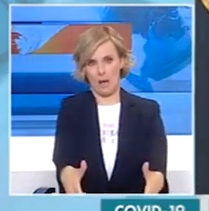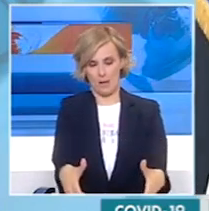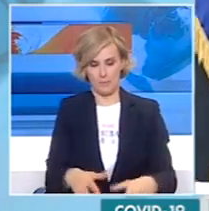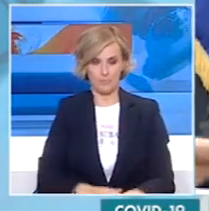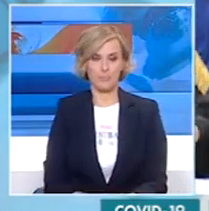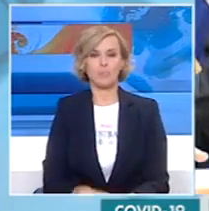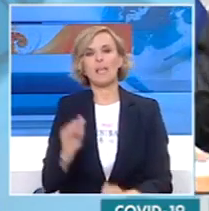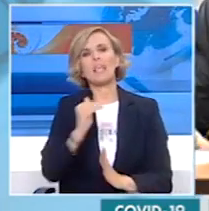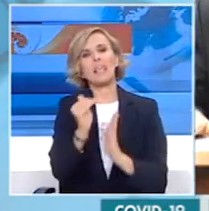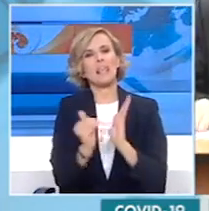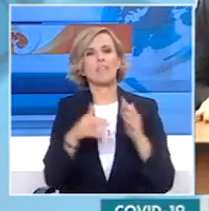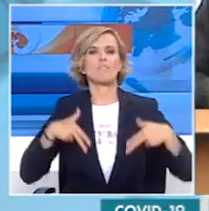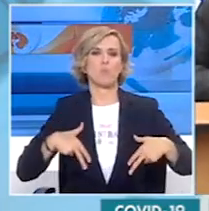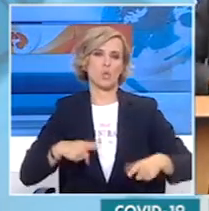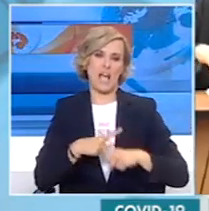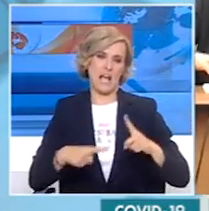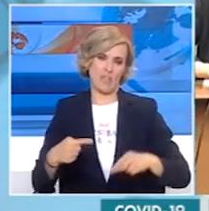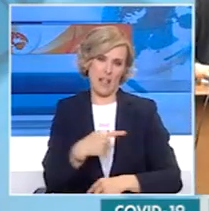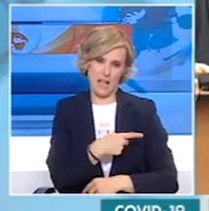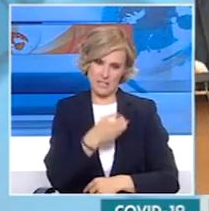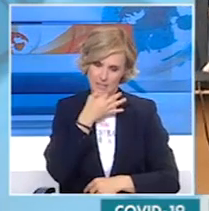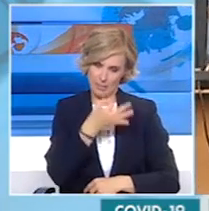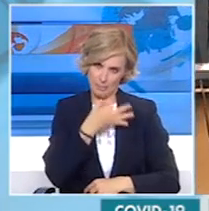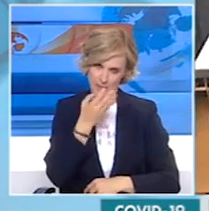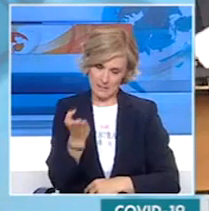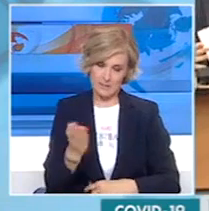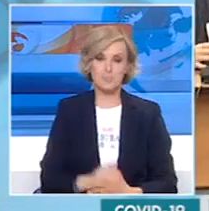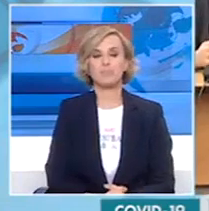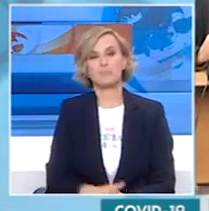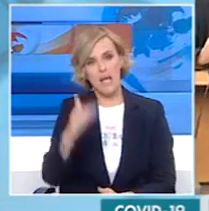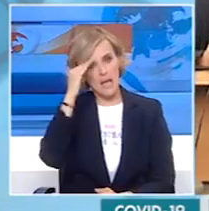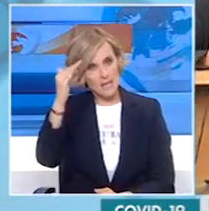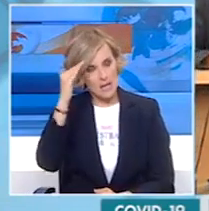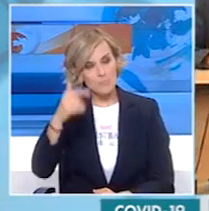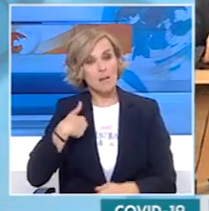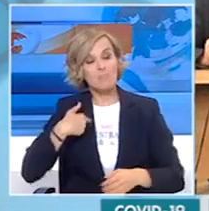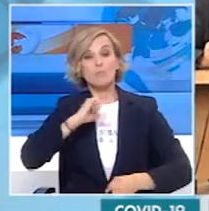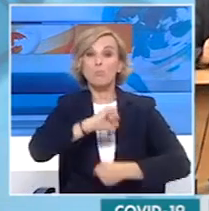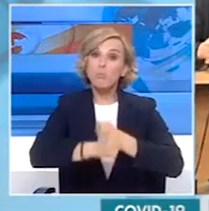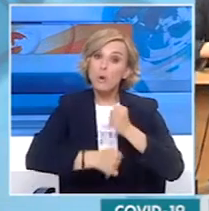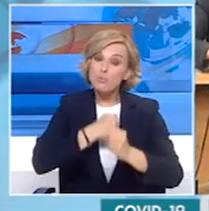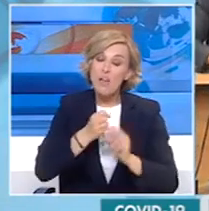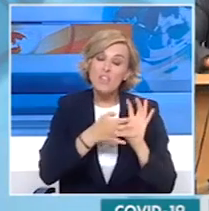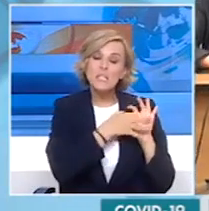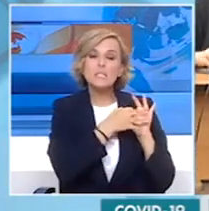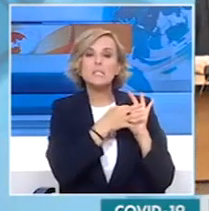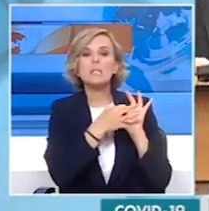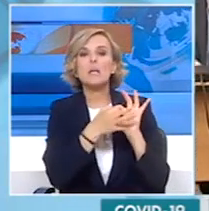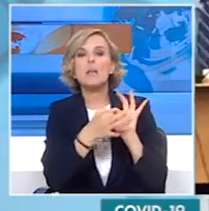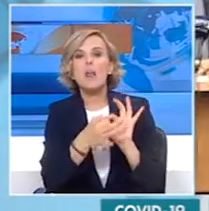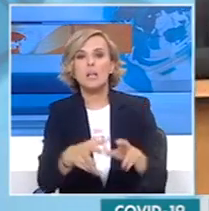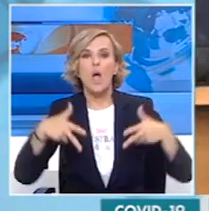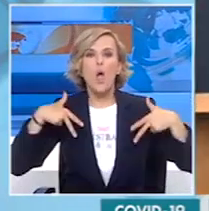Κύριε Χαρδαλιά, έχετε το λόγο. Καλησπέρα για την πολιτική προστασία. Η προσπάθεια, όπως είναι αντιληπτό, συνεχίζεται. Ο